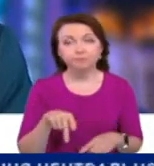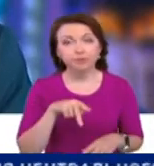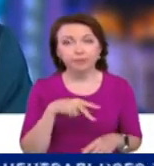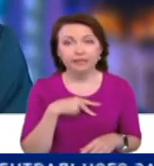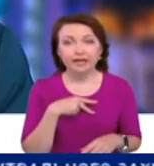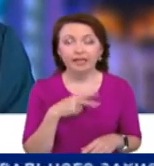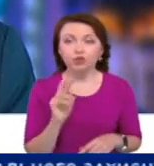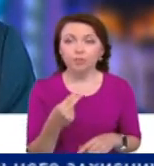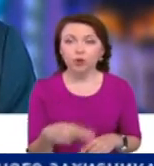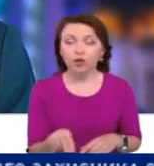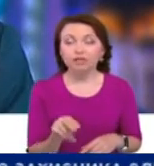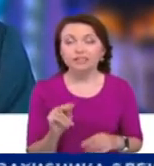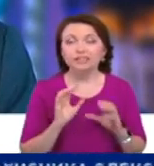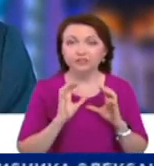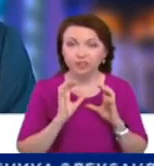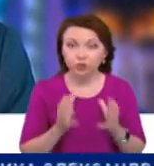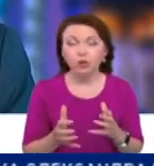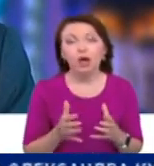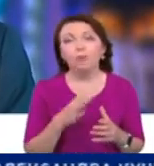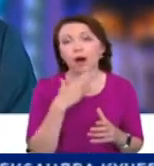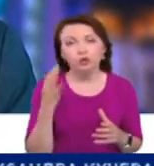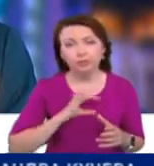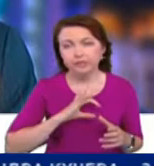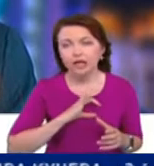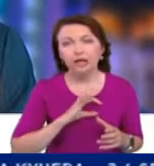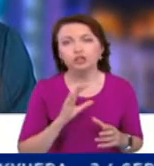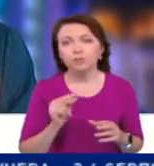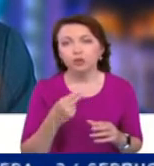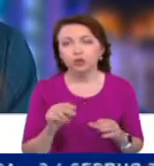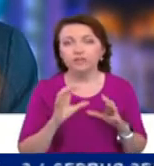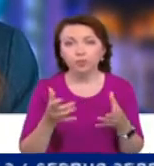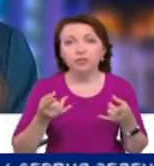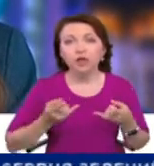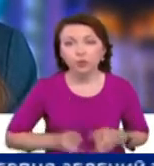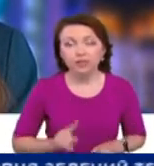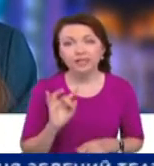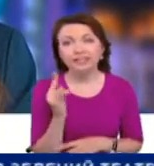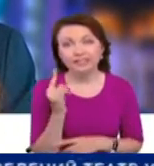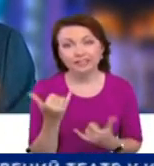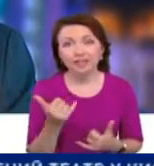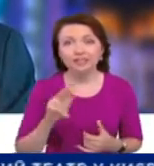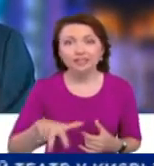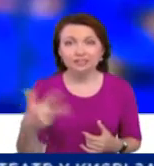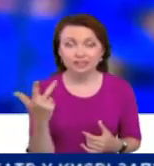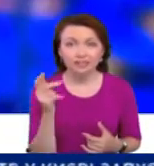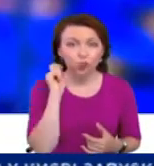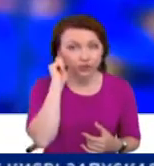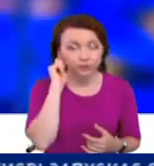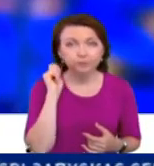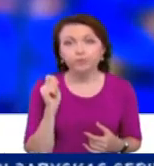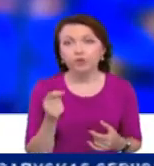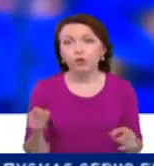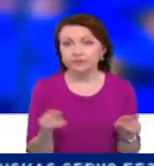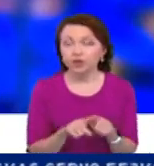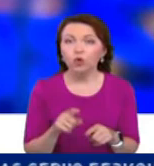світу, також багаторазова призерка чемпіонатів Європи. Вона народила дитину, їй зараз 33 роки, якщо я не помиляюся. Ось в